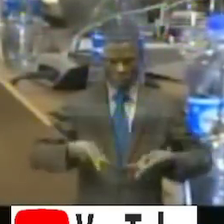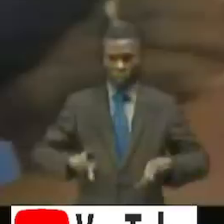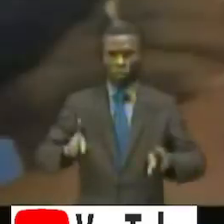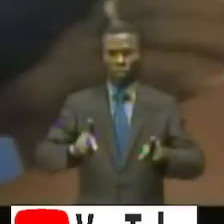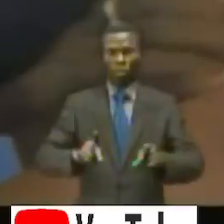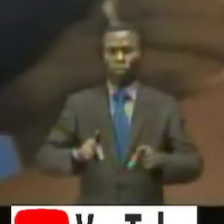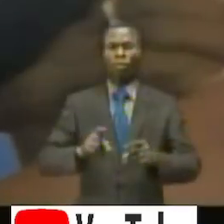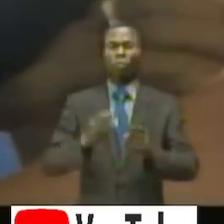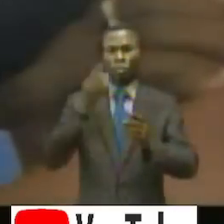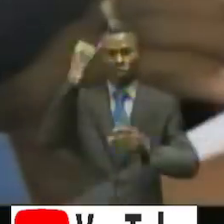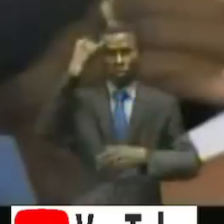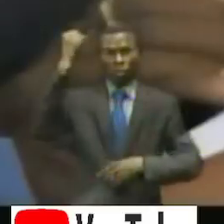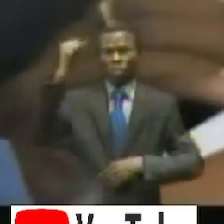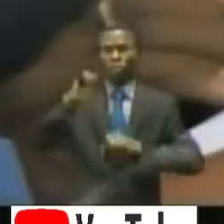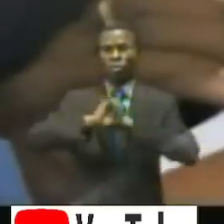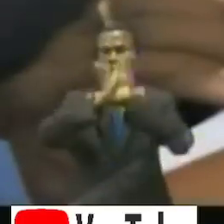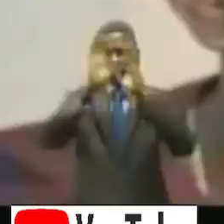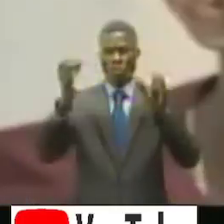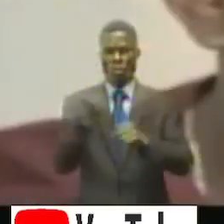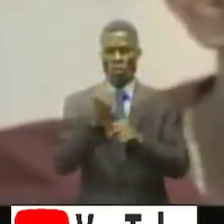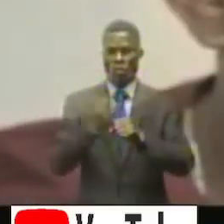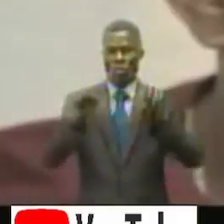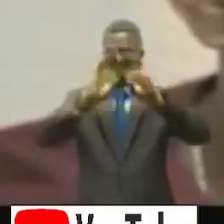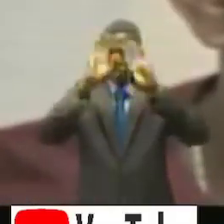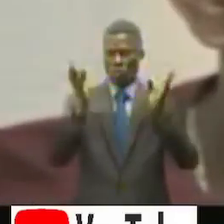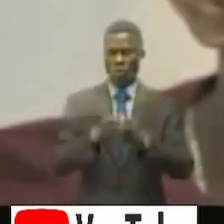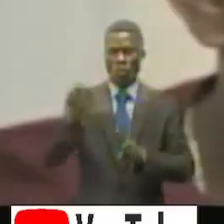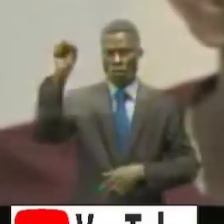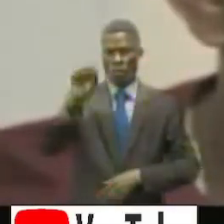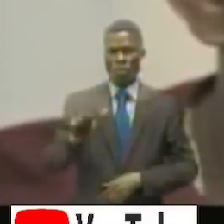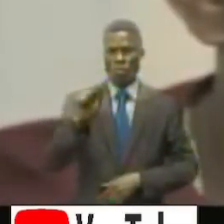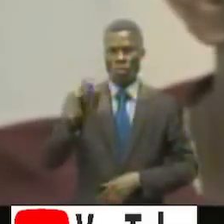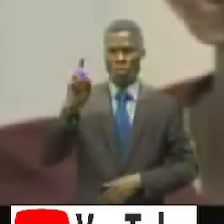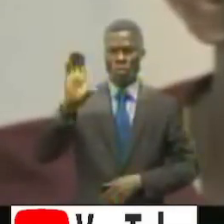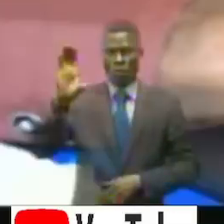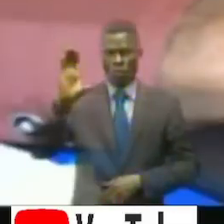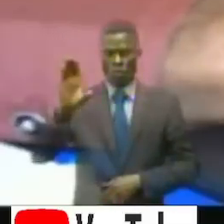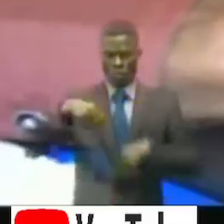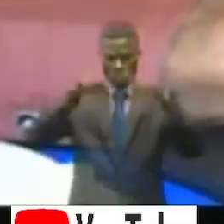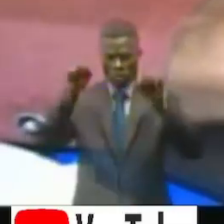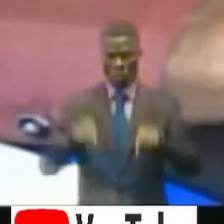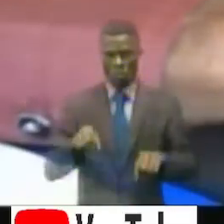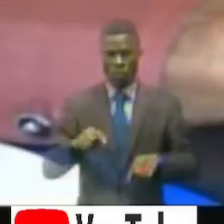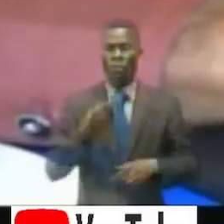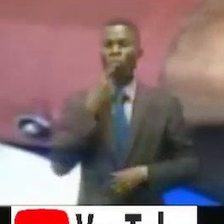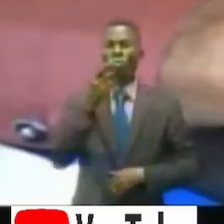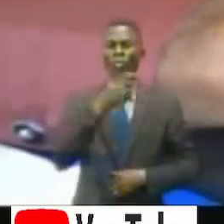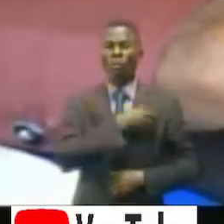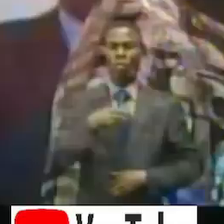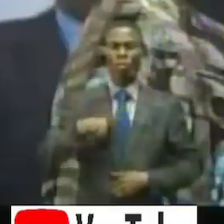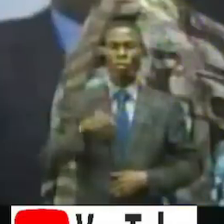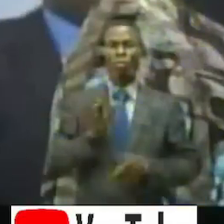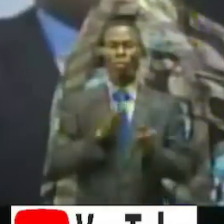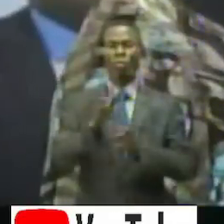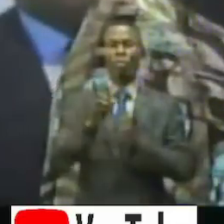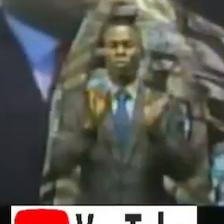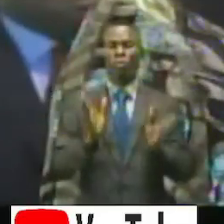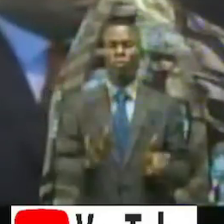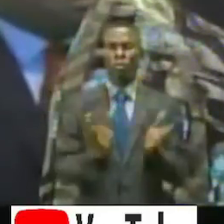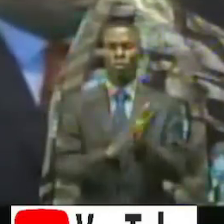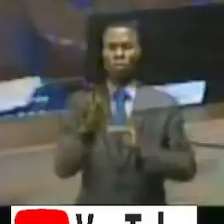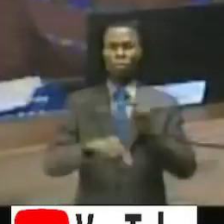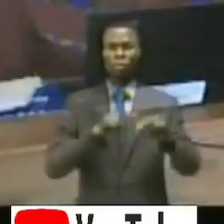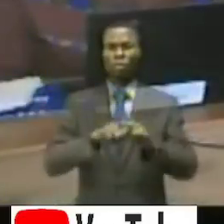boussole pour toute activité de la SADC au cours de cette année, a lâché la directrice générale adjointe de l'Institut national